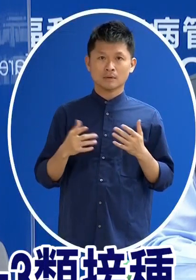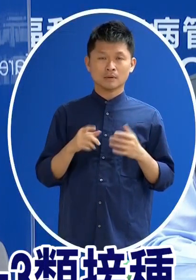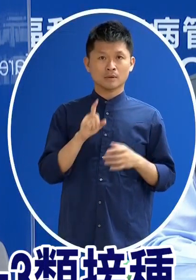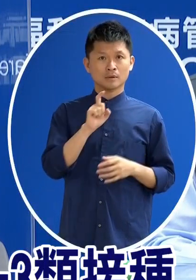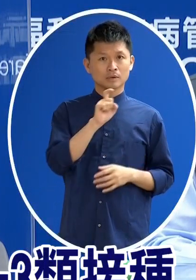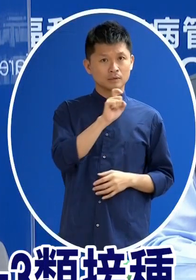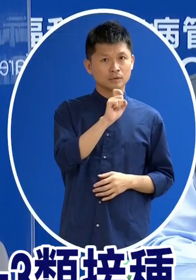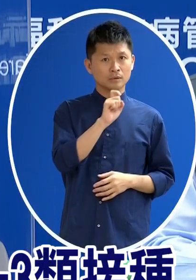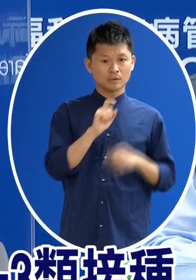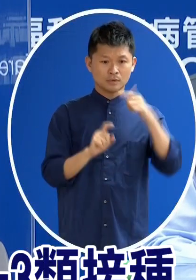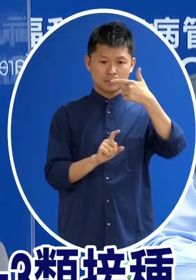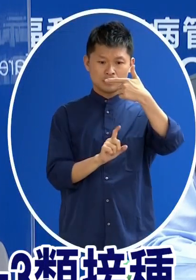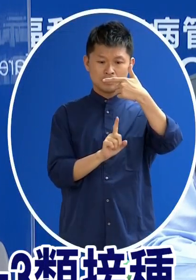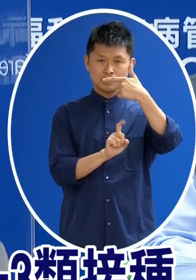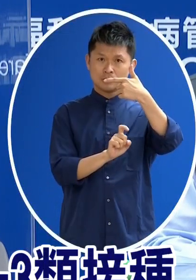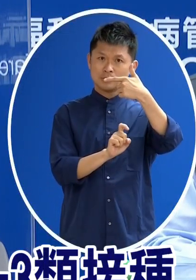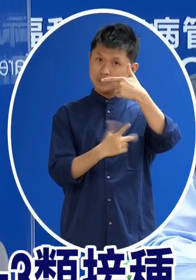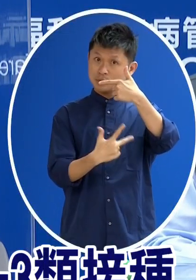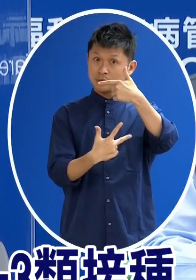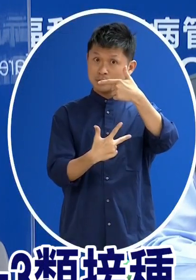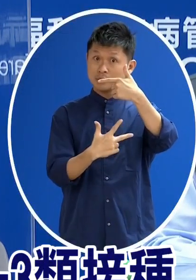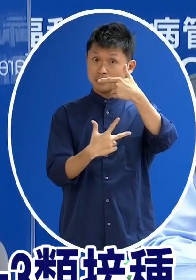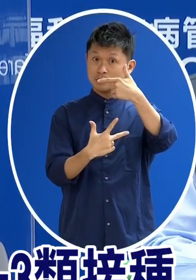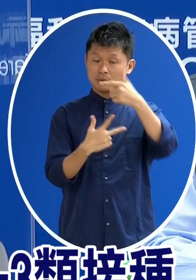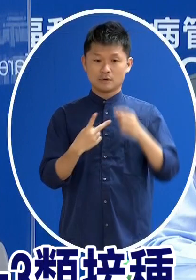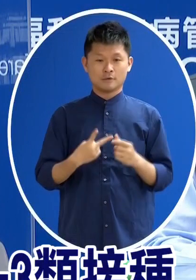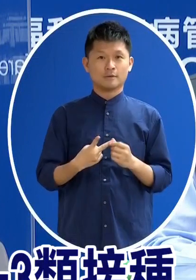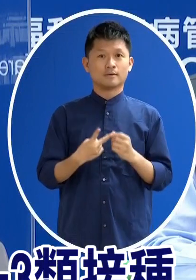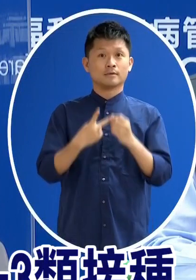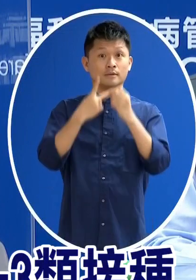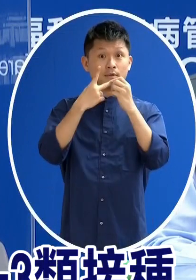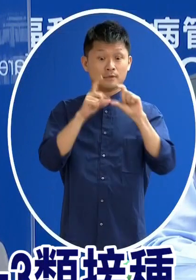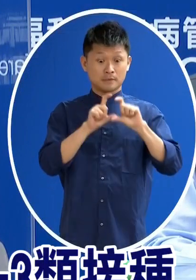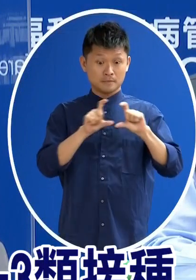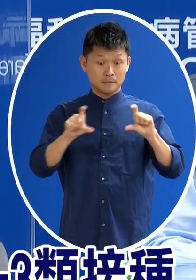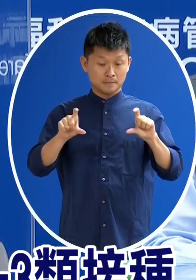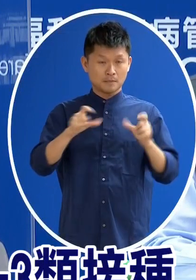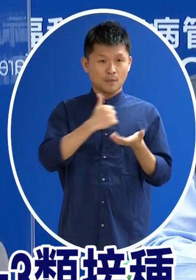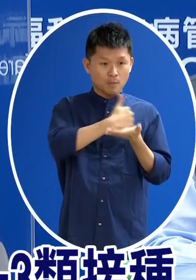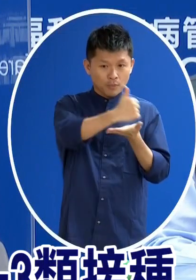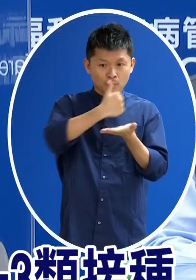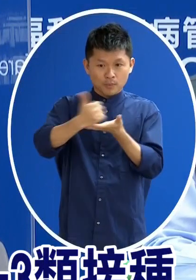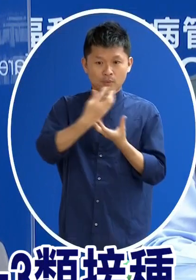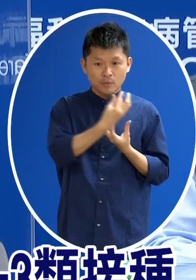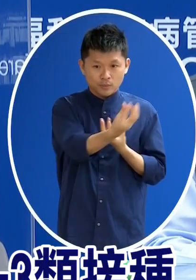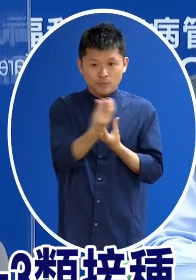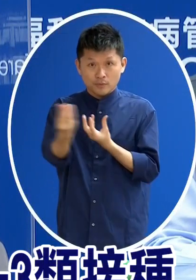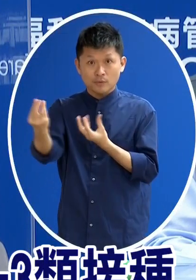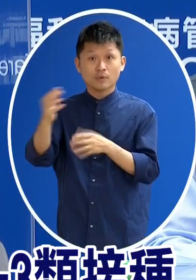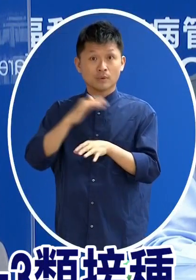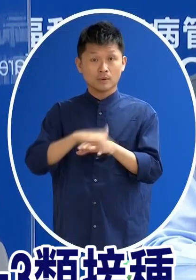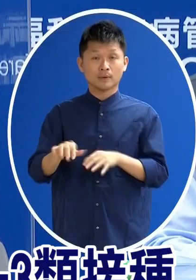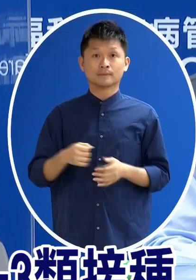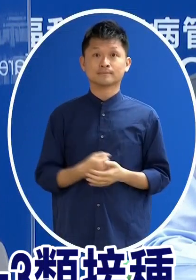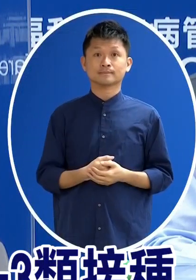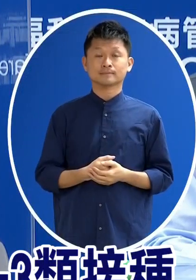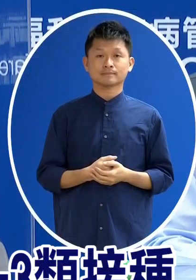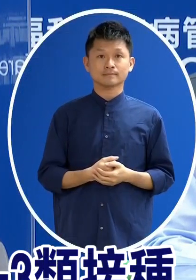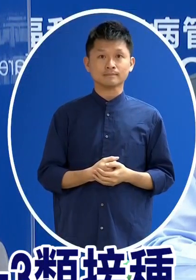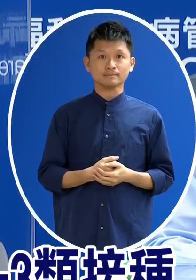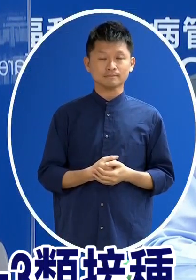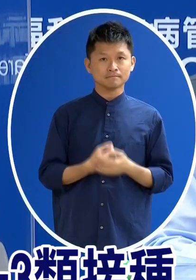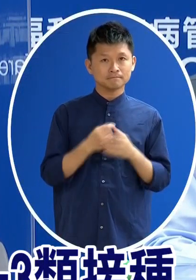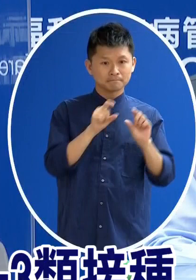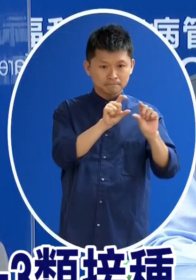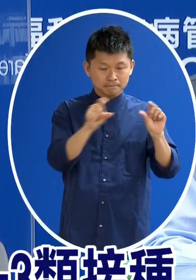十六、十七，我们在17，会做第二次的一个配送，还是讲说让大家比较能够掌握这个